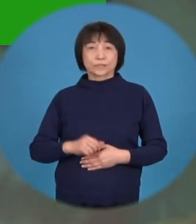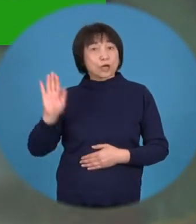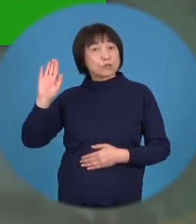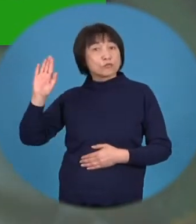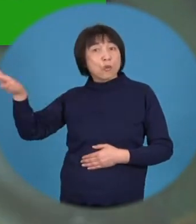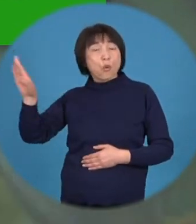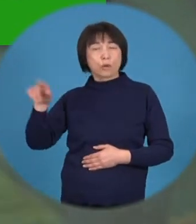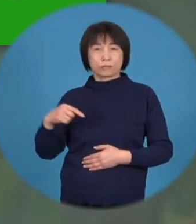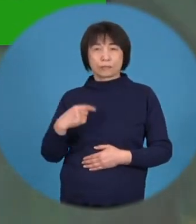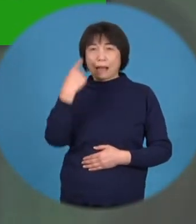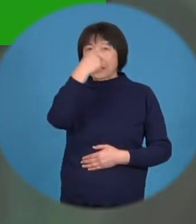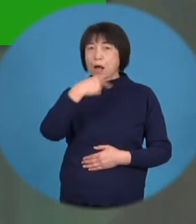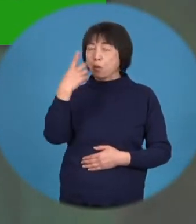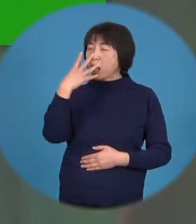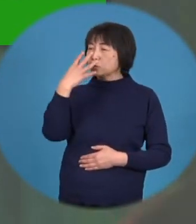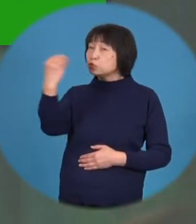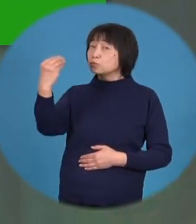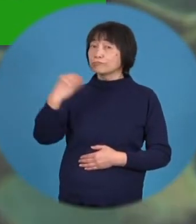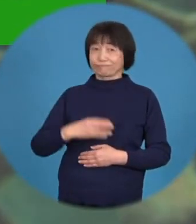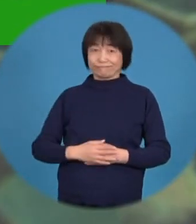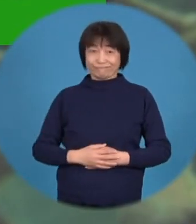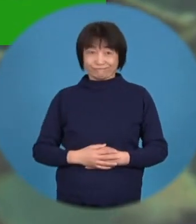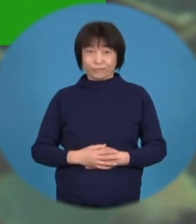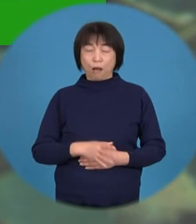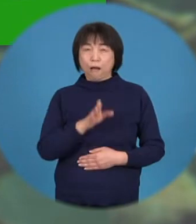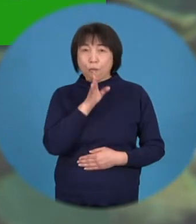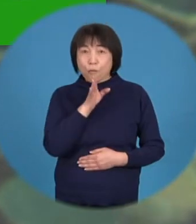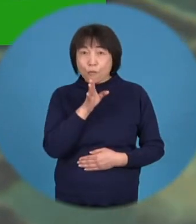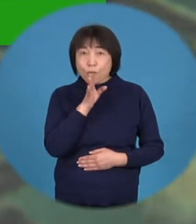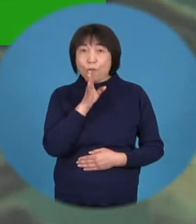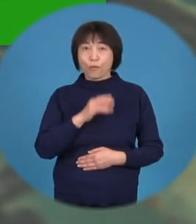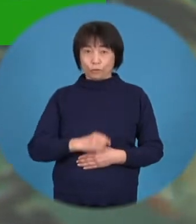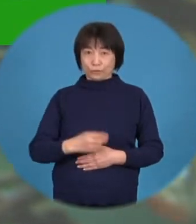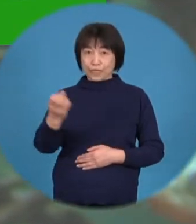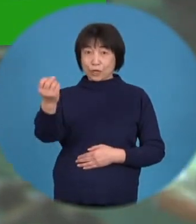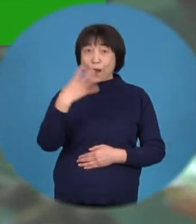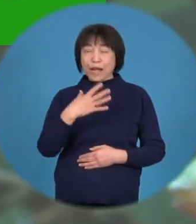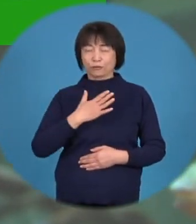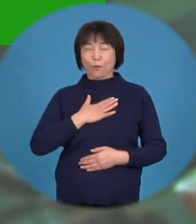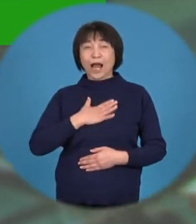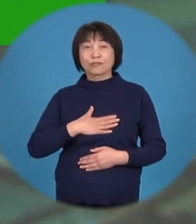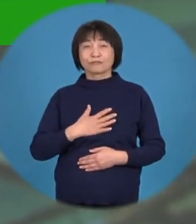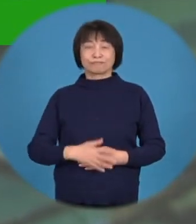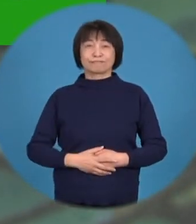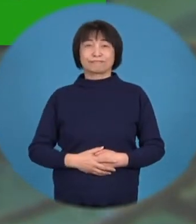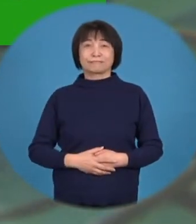シュッとした顔つきをしているんです。 あ、本当だ、言われると違うのが分かります。